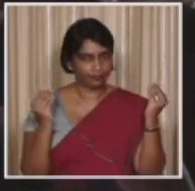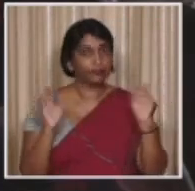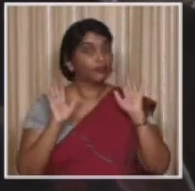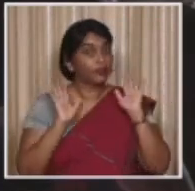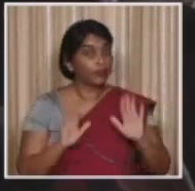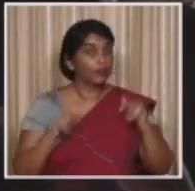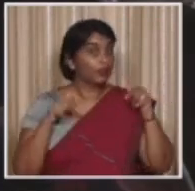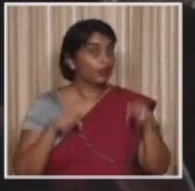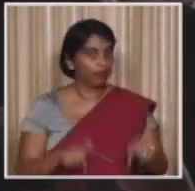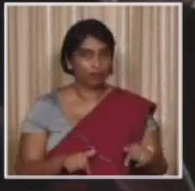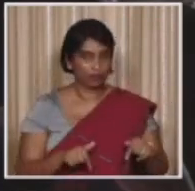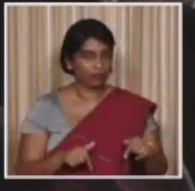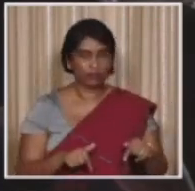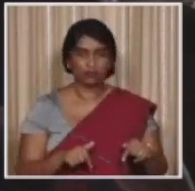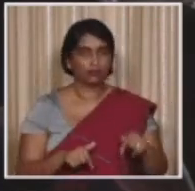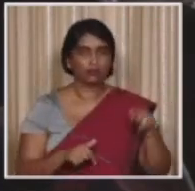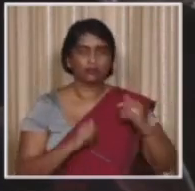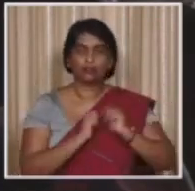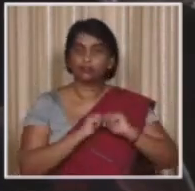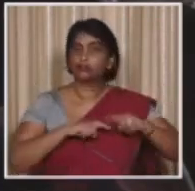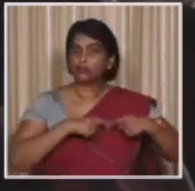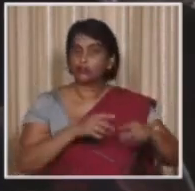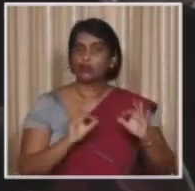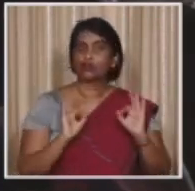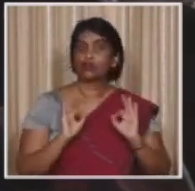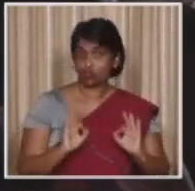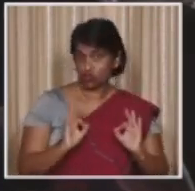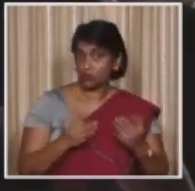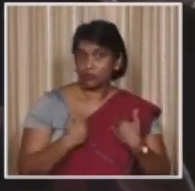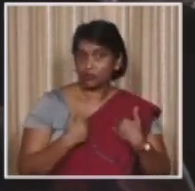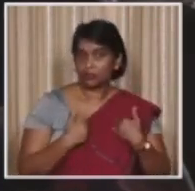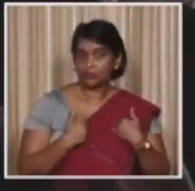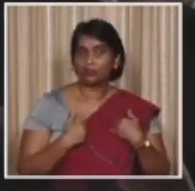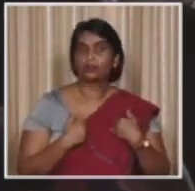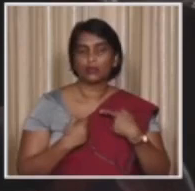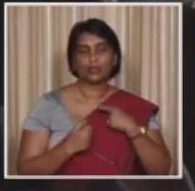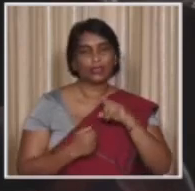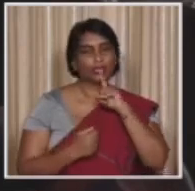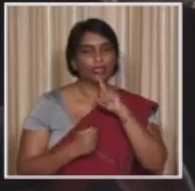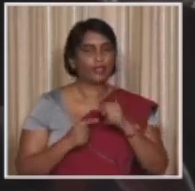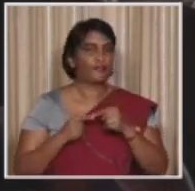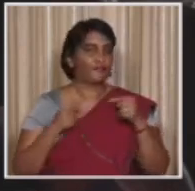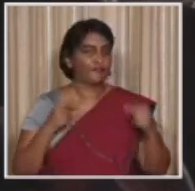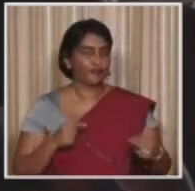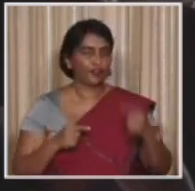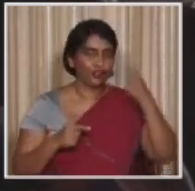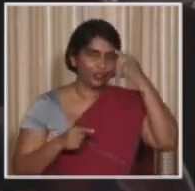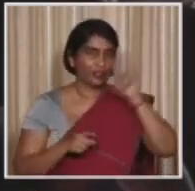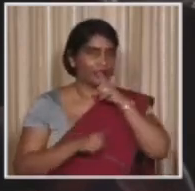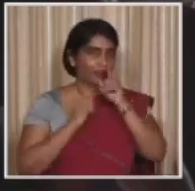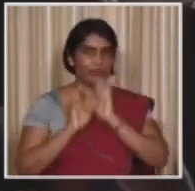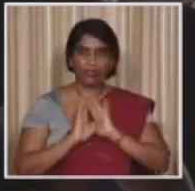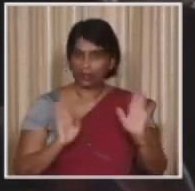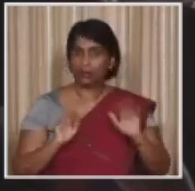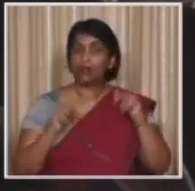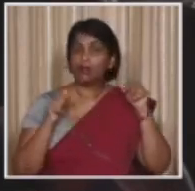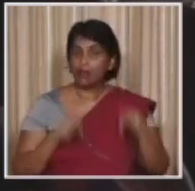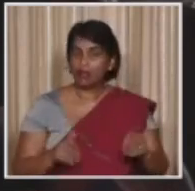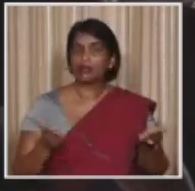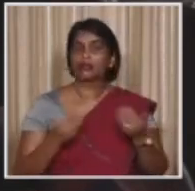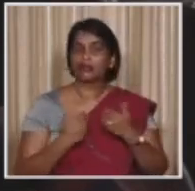නමුත් අද වෙලා තියෙන්නේ ඒ ගමනට සූදානම්ද මේවා කියනකොට මේ විරුද්ධව කතා කරනව නෙමෙයි. අද